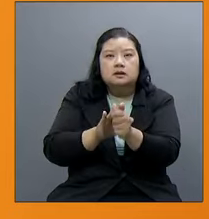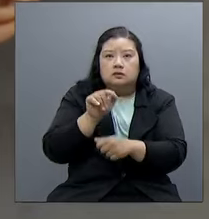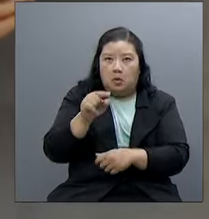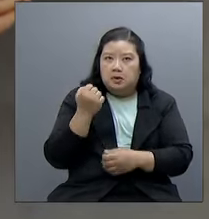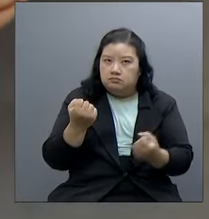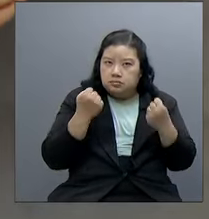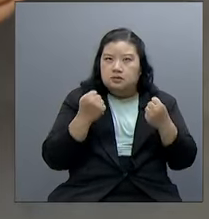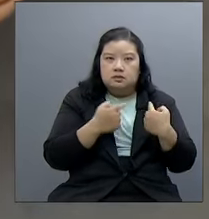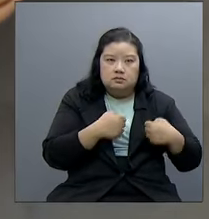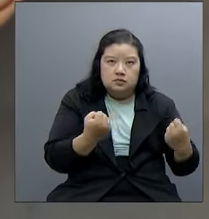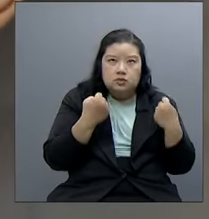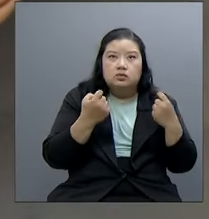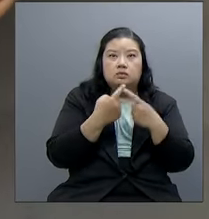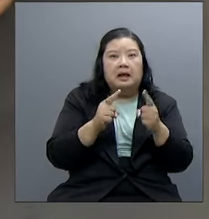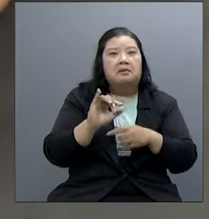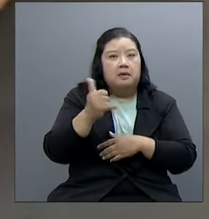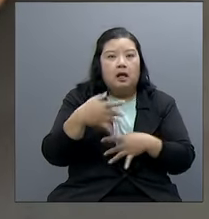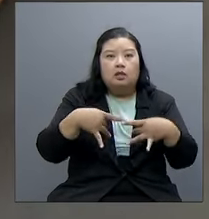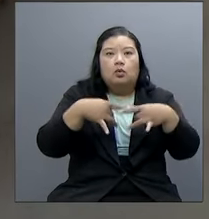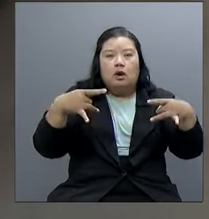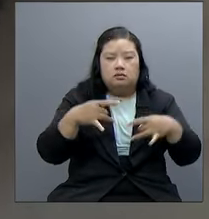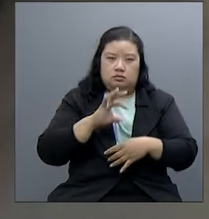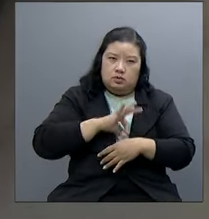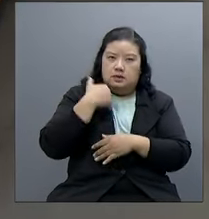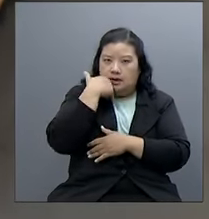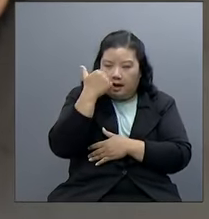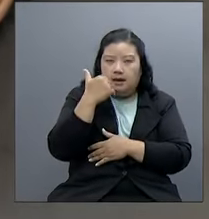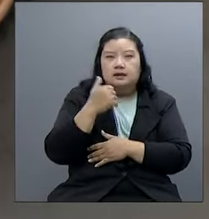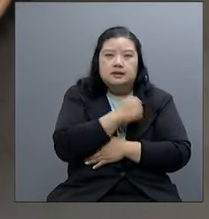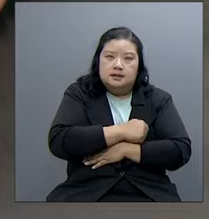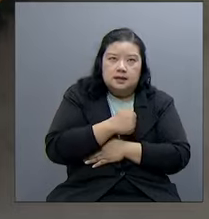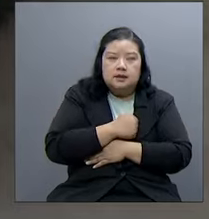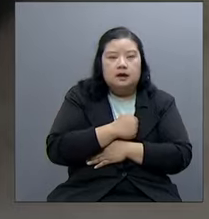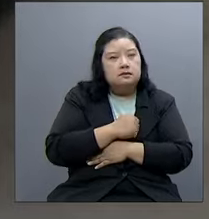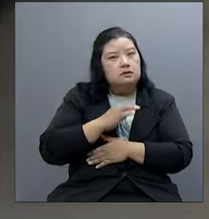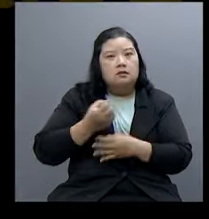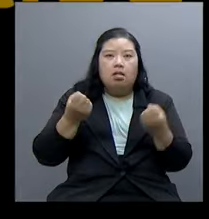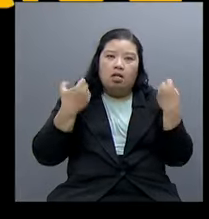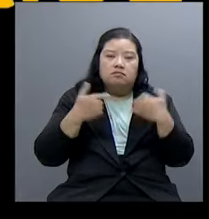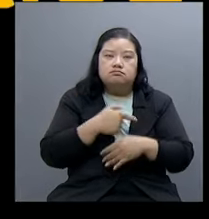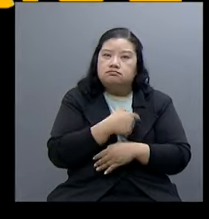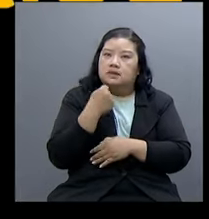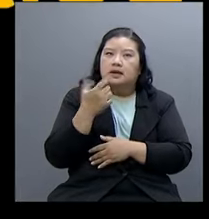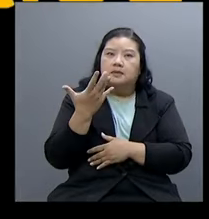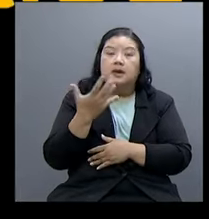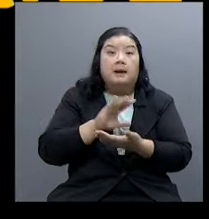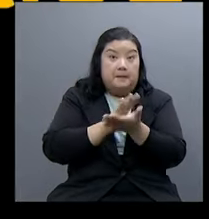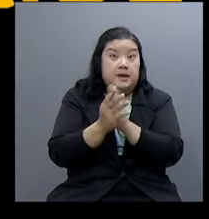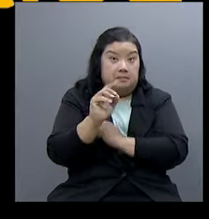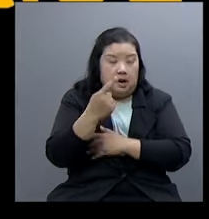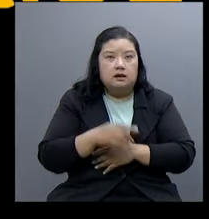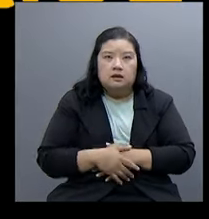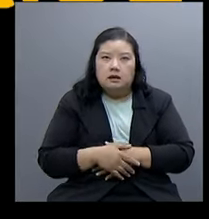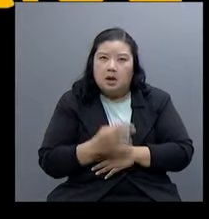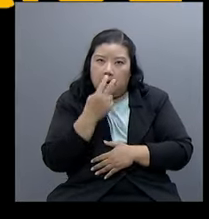ข่งมากขึ้นแต่นั่นอาจะทำใหเขารู้สึกอับอายเสียใจและสูเสียความมนใจไปเลยก็ได้ลองเปี่ยนเปกผู้ชมจุเด่น